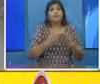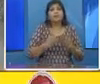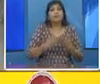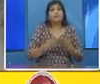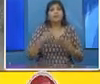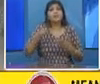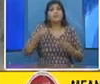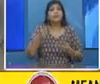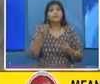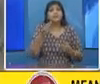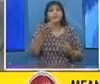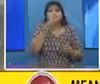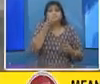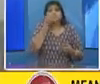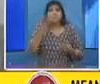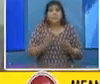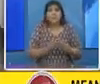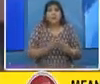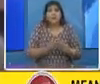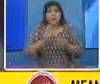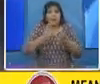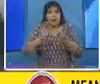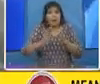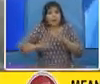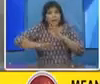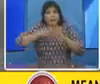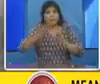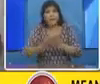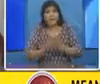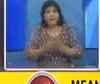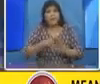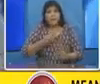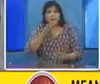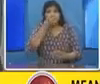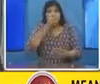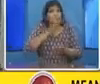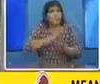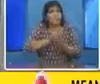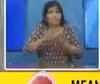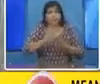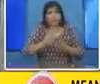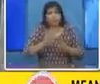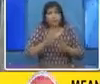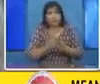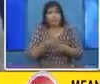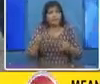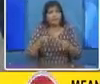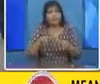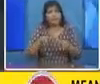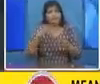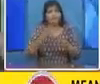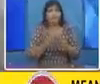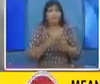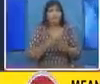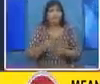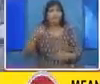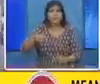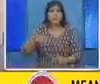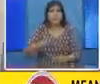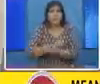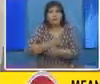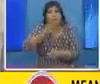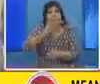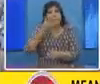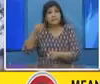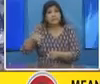अर्थात जैसे कपूर आग में तपने पर भी अपनी सुगंध नहीं छोड़ता, वैसे ही